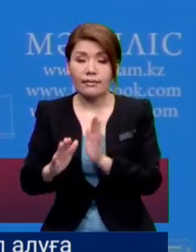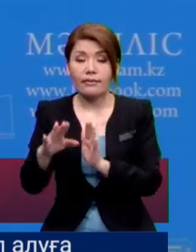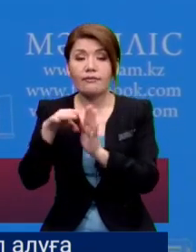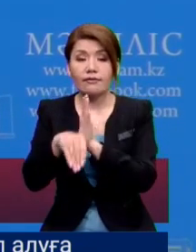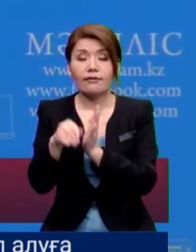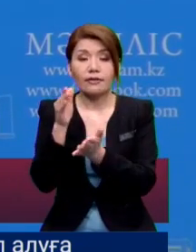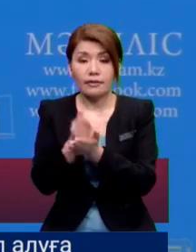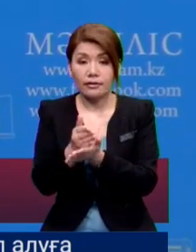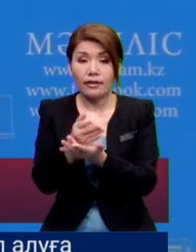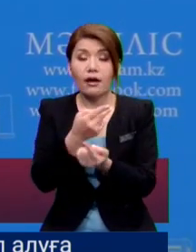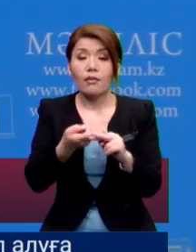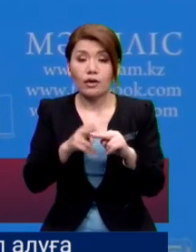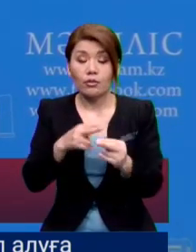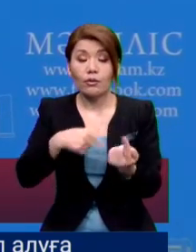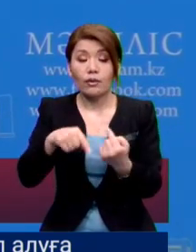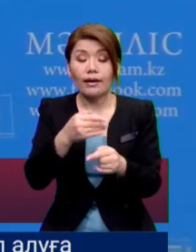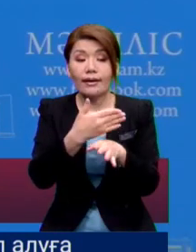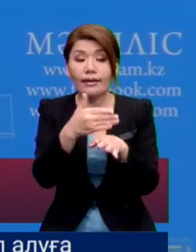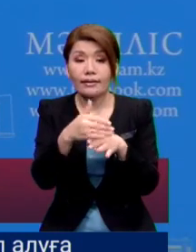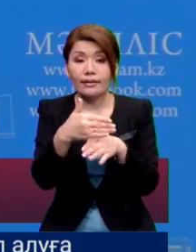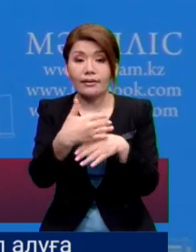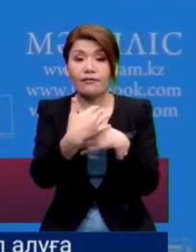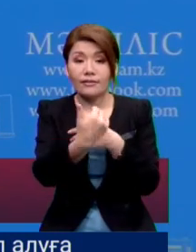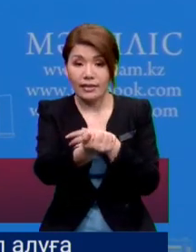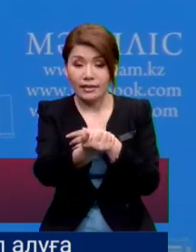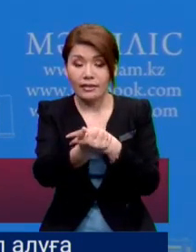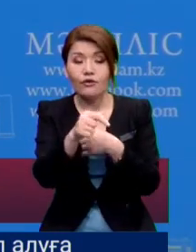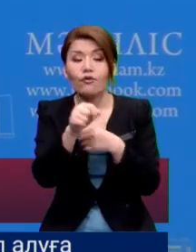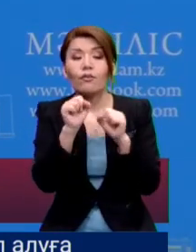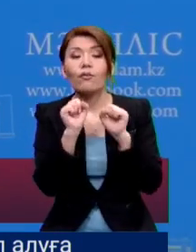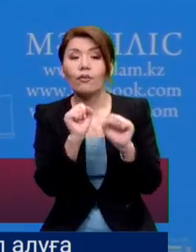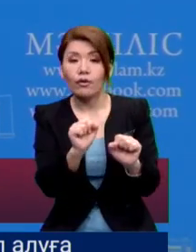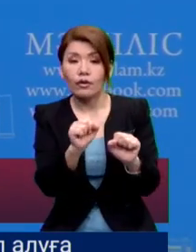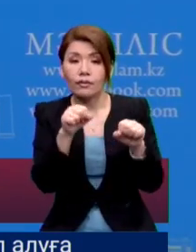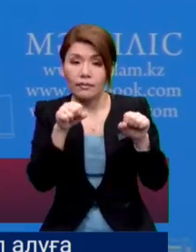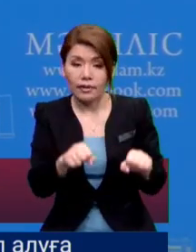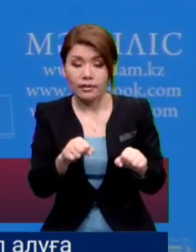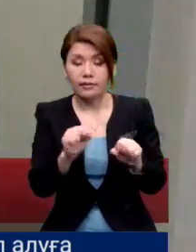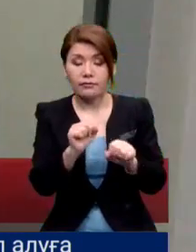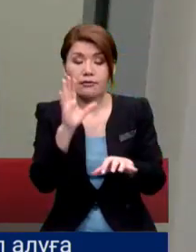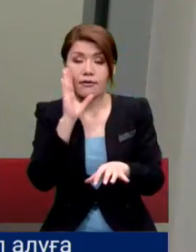біз қарыз алушылардың құқықтарын толық түрде қорғаймыз.